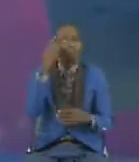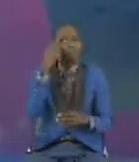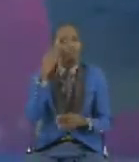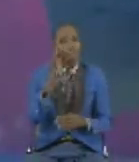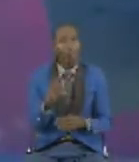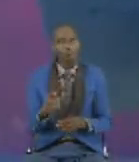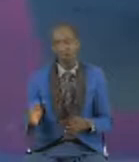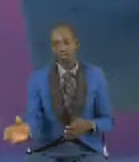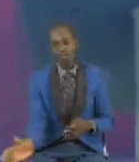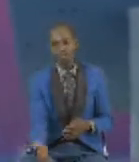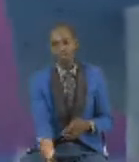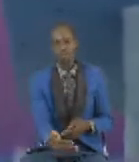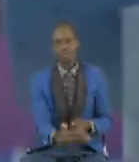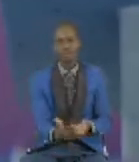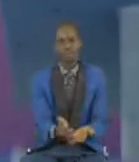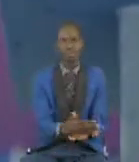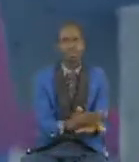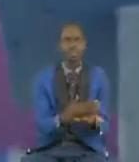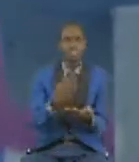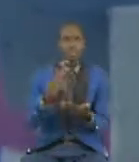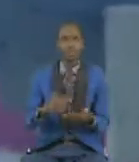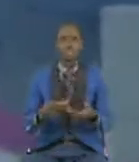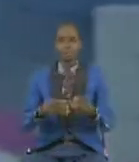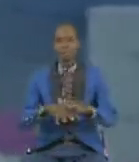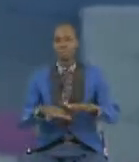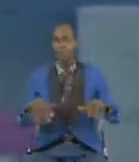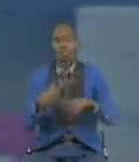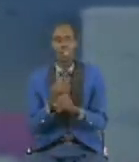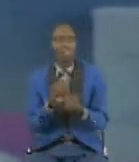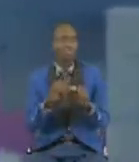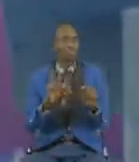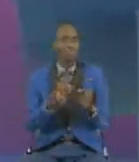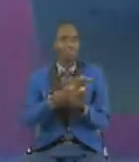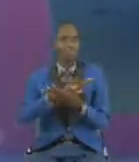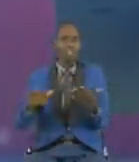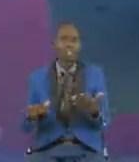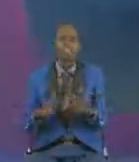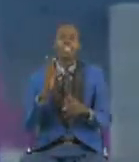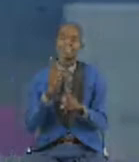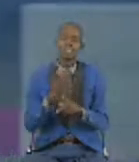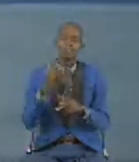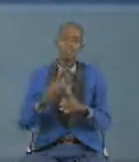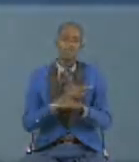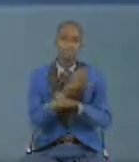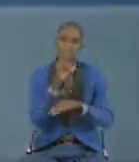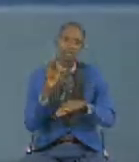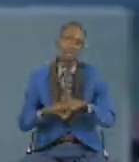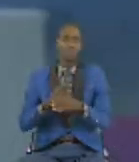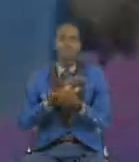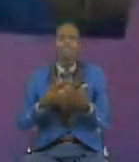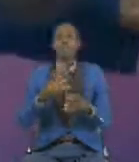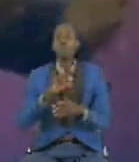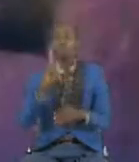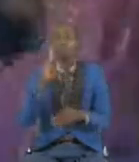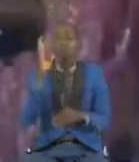pour avoir balayé la rue, pour avoir rendu l'environnement pur, pour garder la nation plus propre. Personne